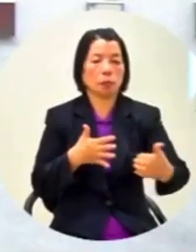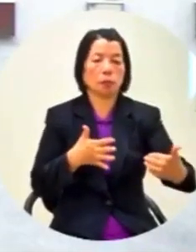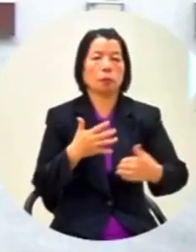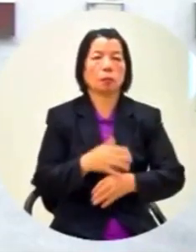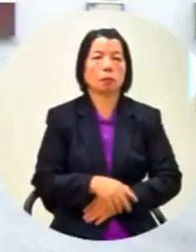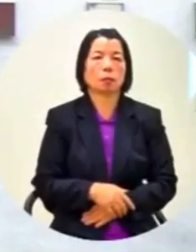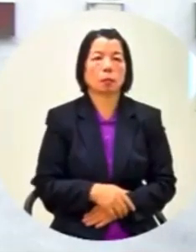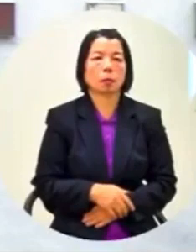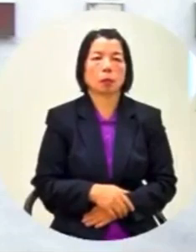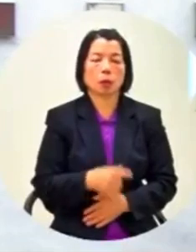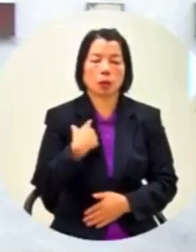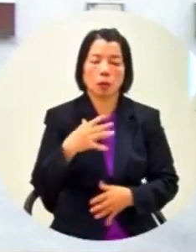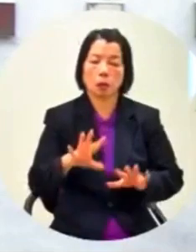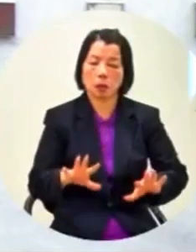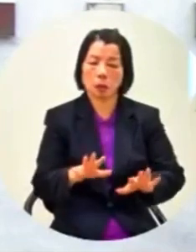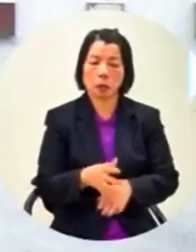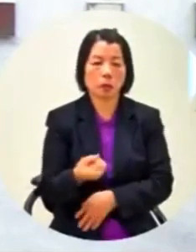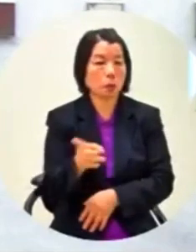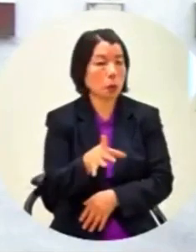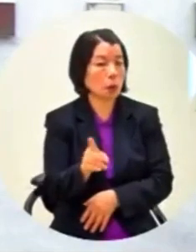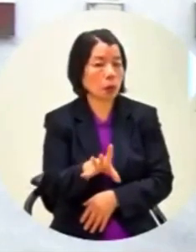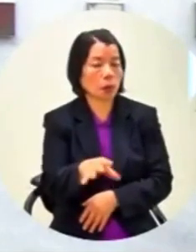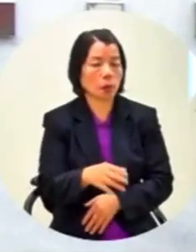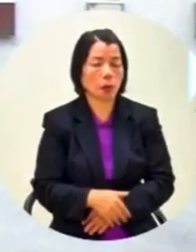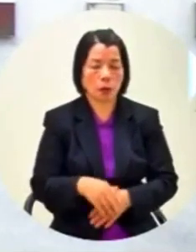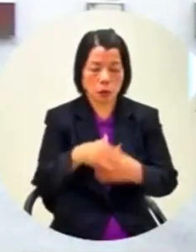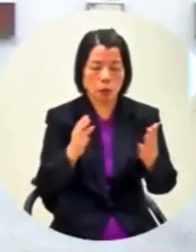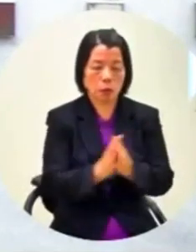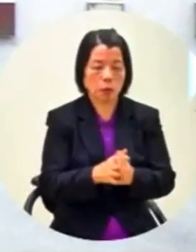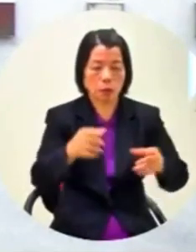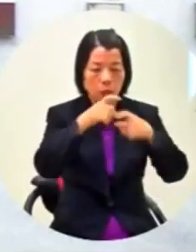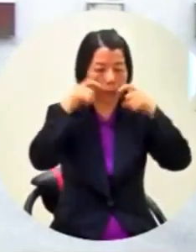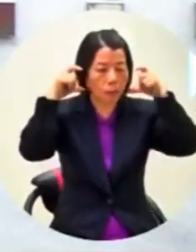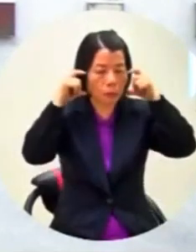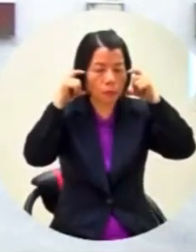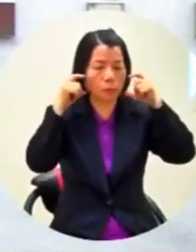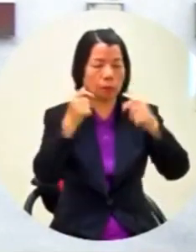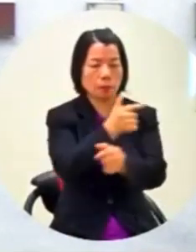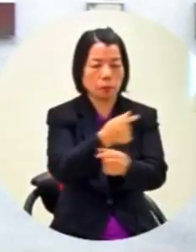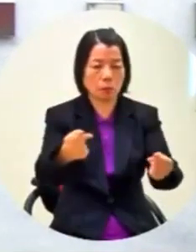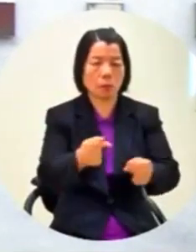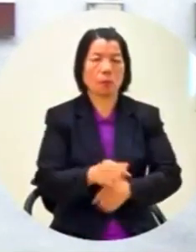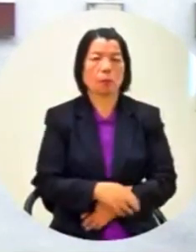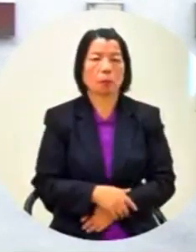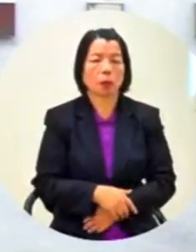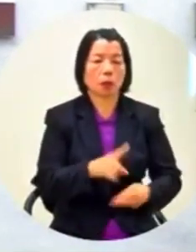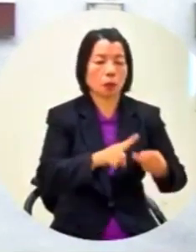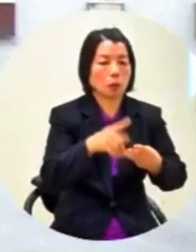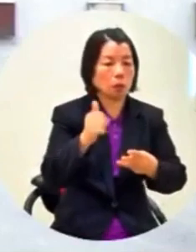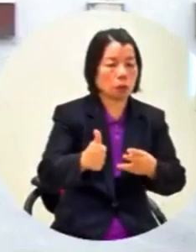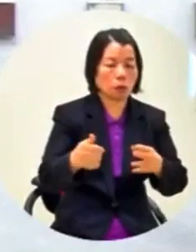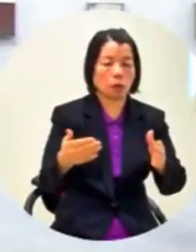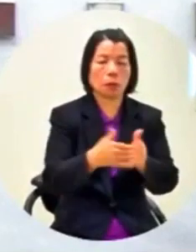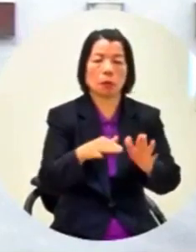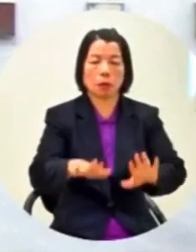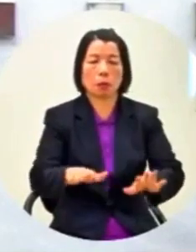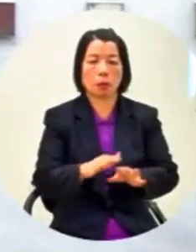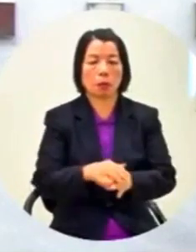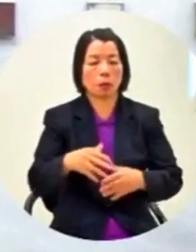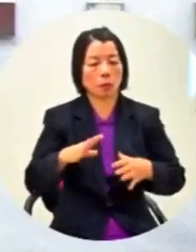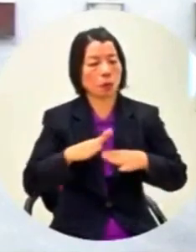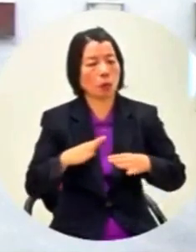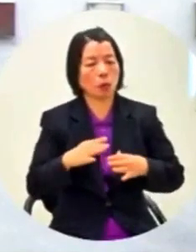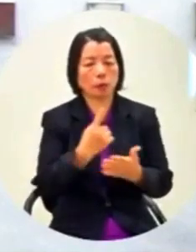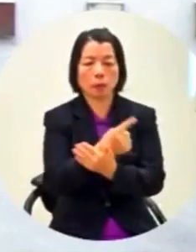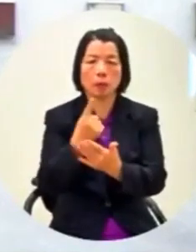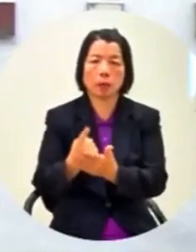但是我们从来没有这样全部戴口罩的情况。从主席到每个议员到每个官员，大家